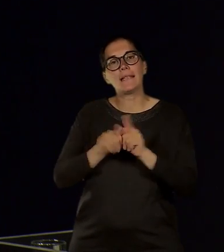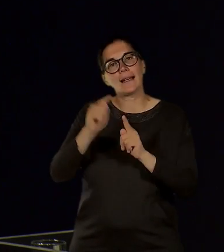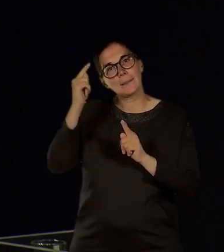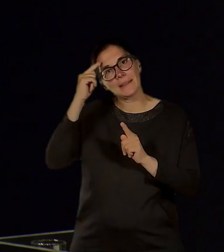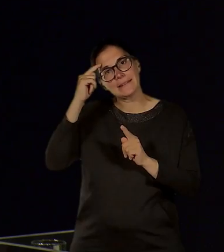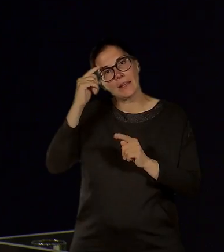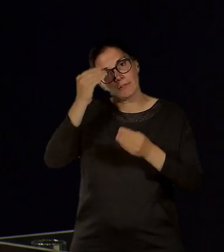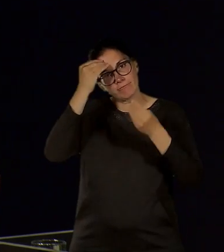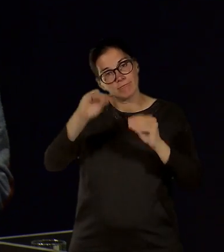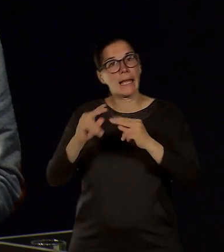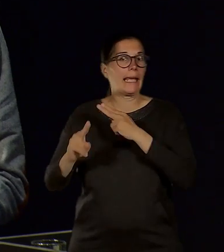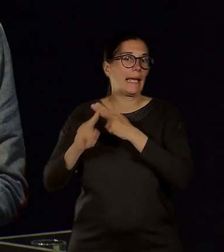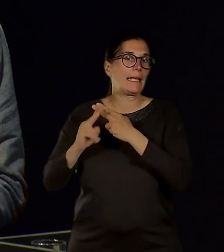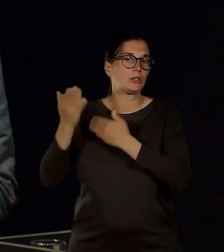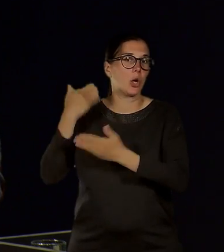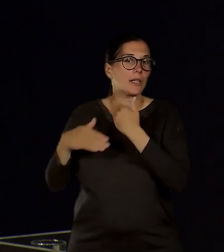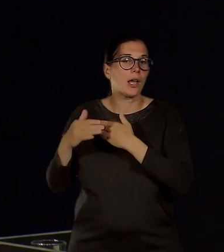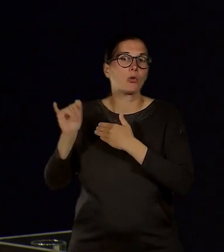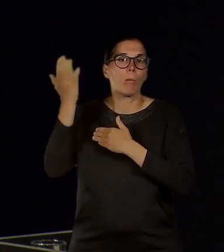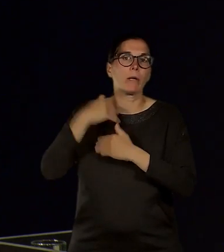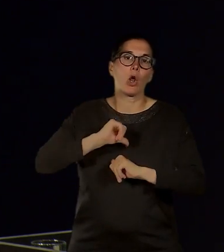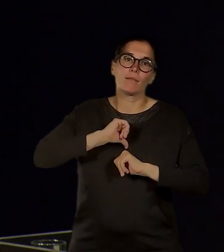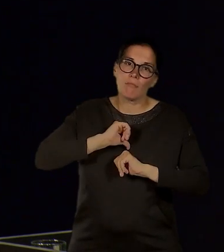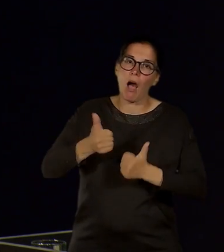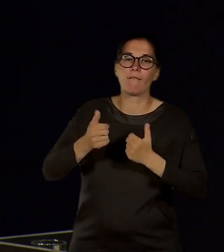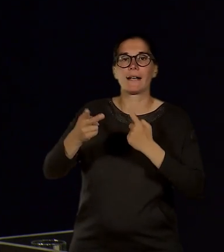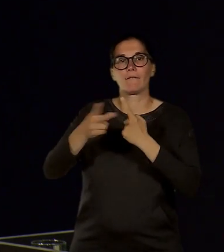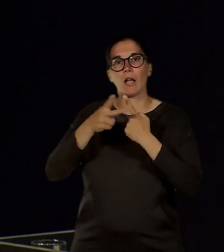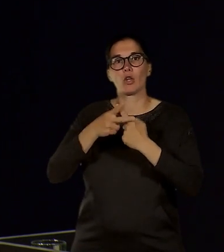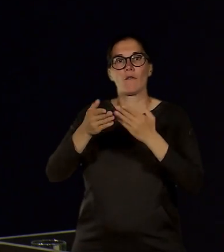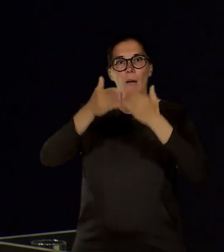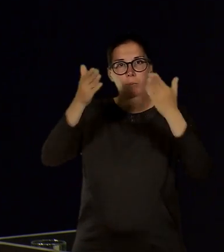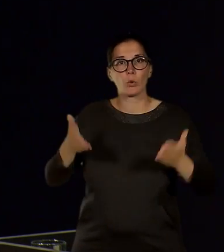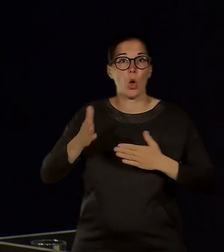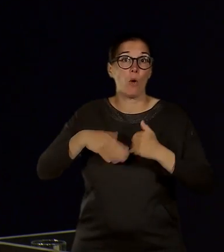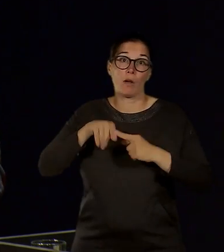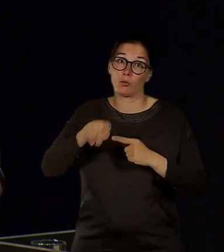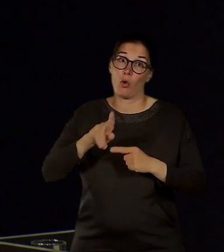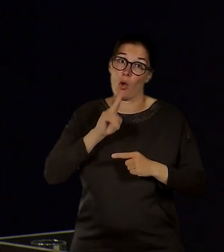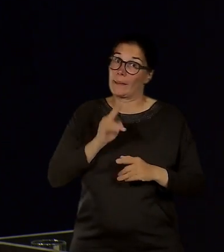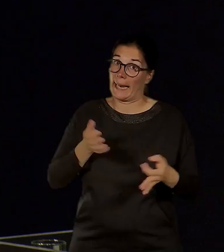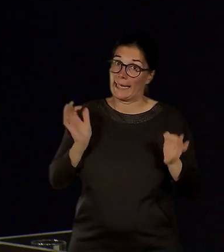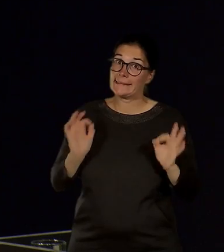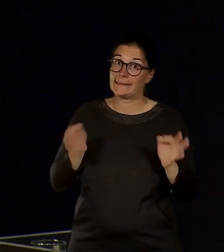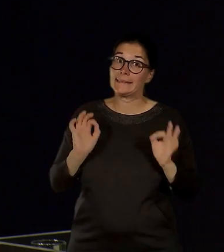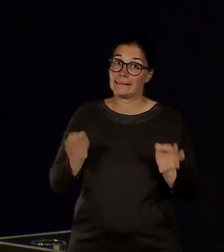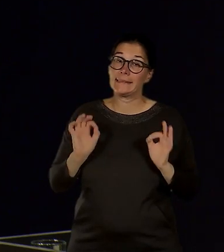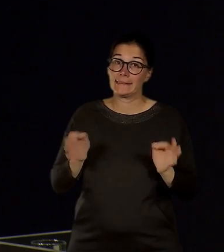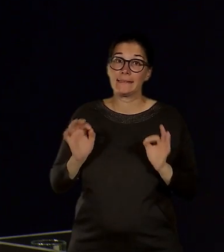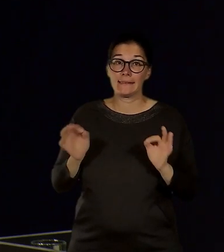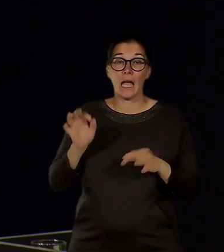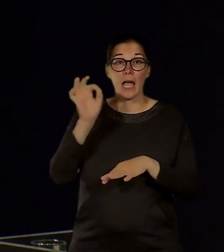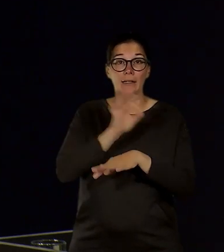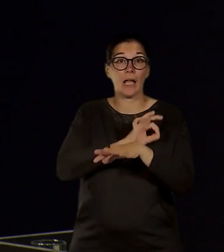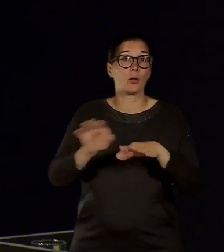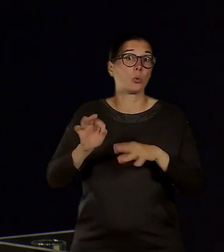historii, respekt vůči stavitelům, který jsme tu měli, prostě Fantova budova opravdu patří mezi skvosty naší secese a